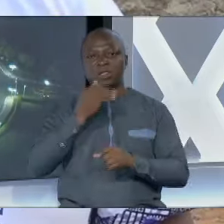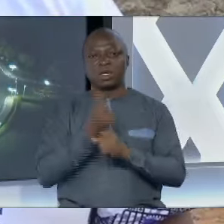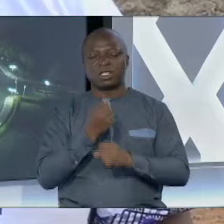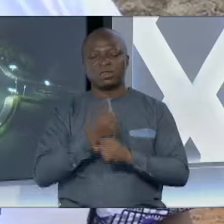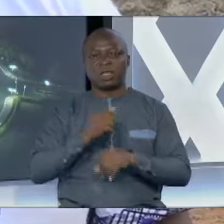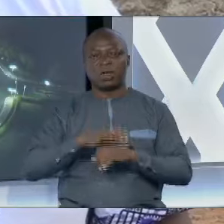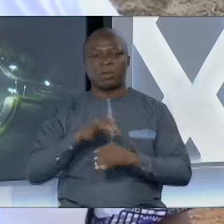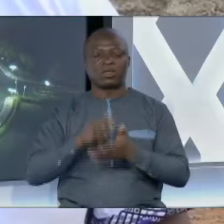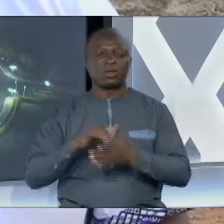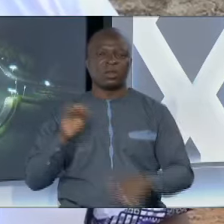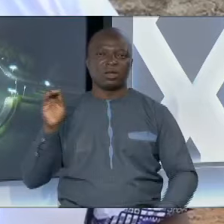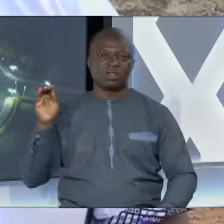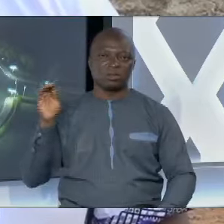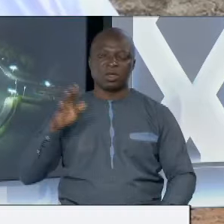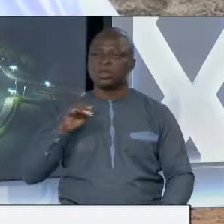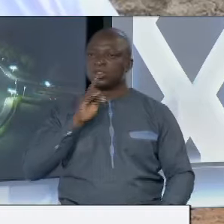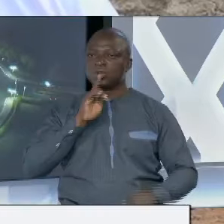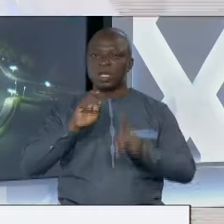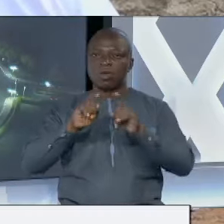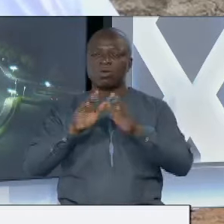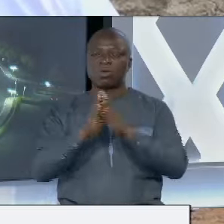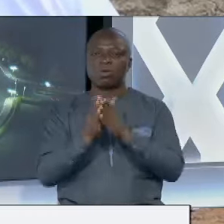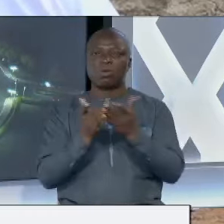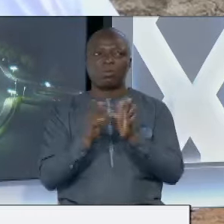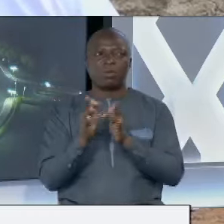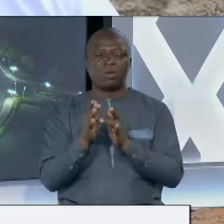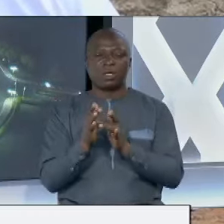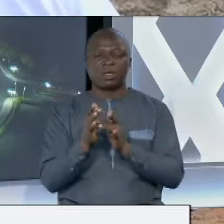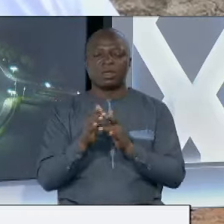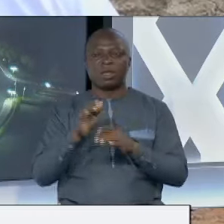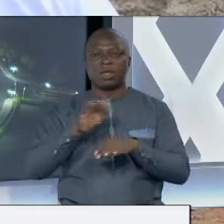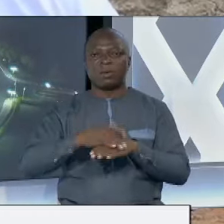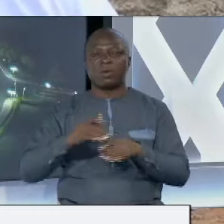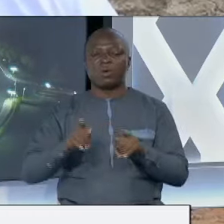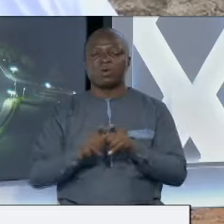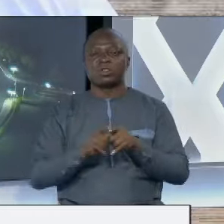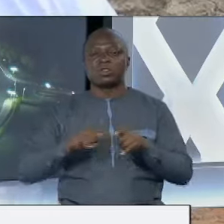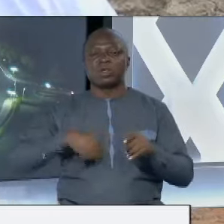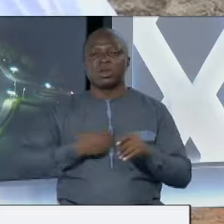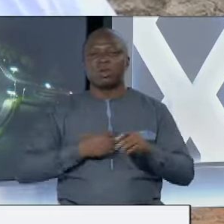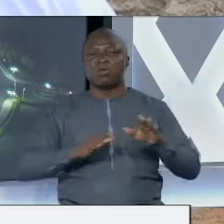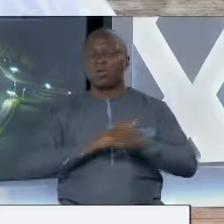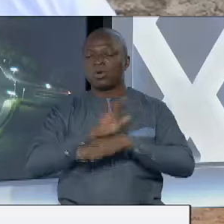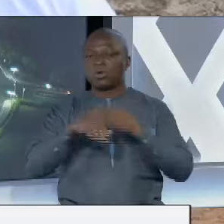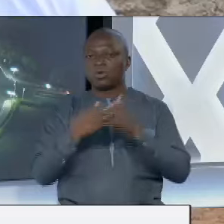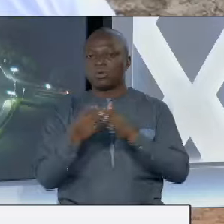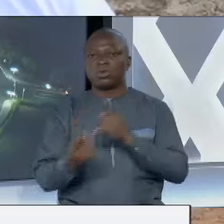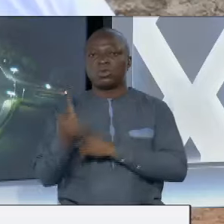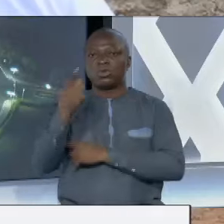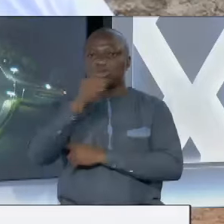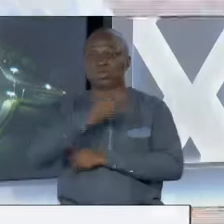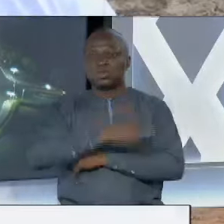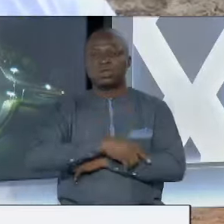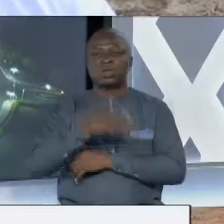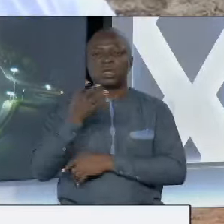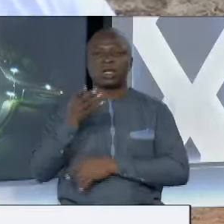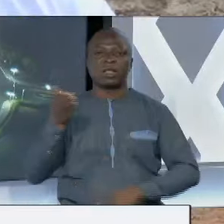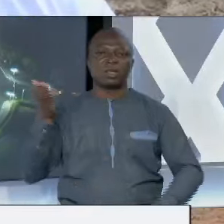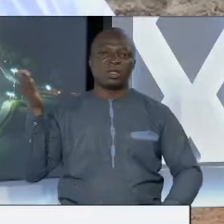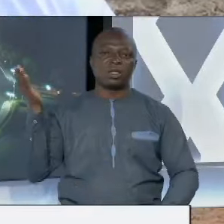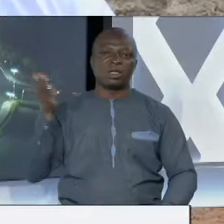ce lancement, ce sera un concours biblique. Ensuite, en août, nous aurons toute une journée de 4 panels afin